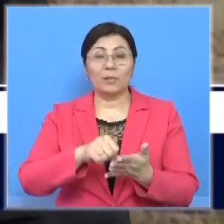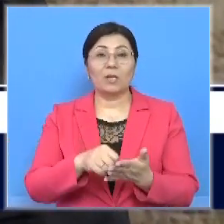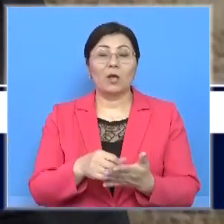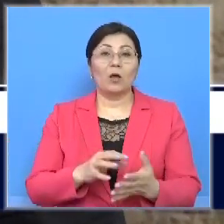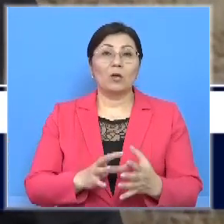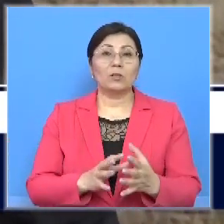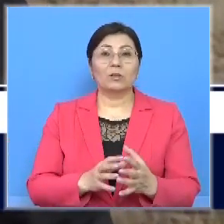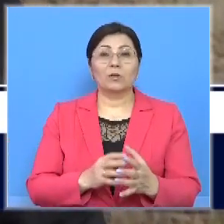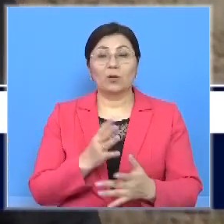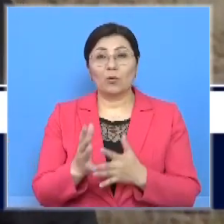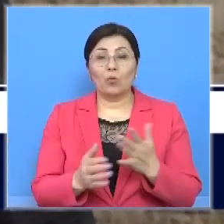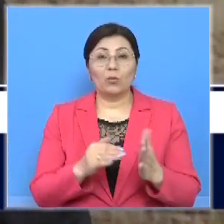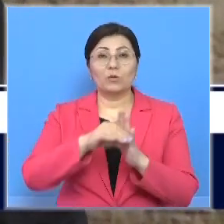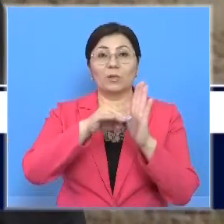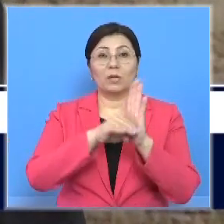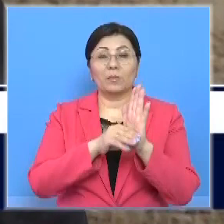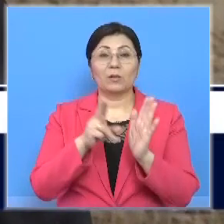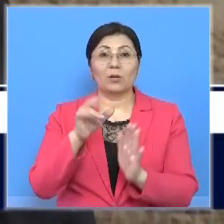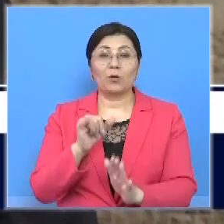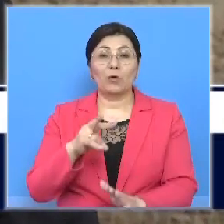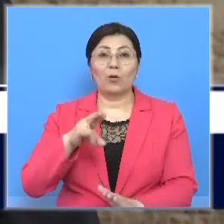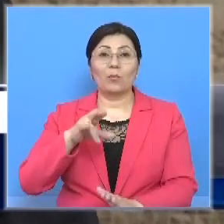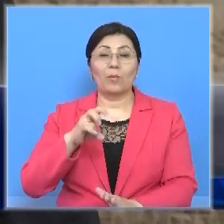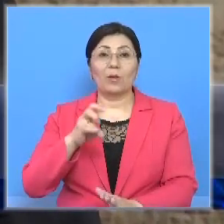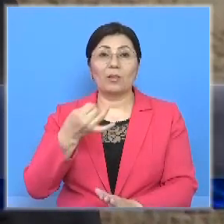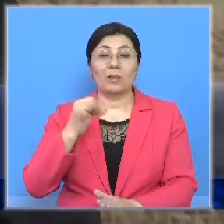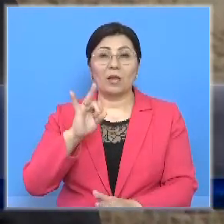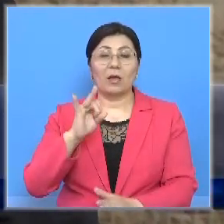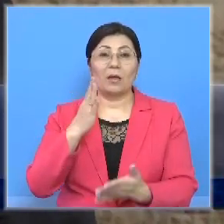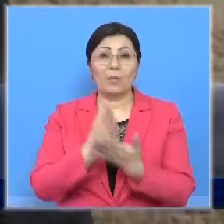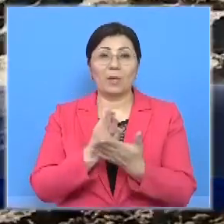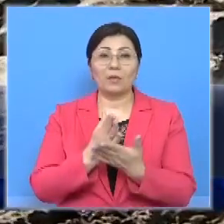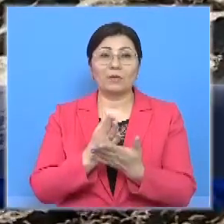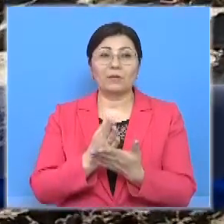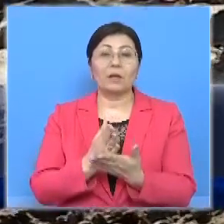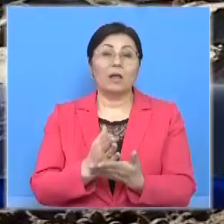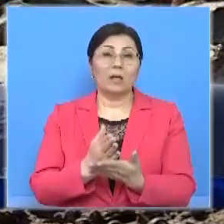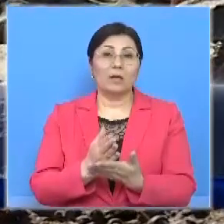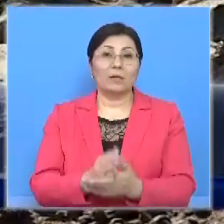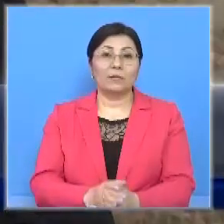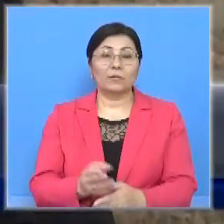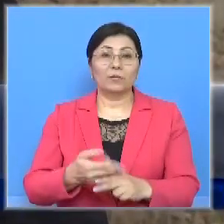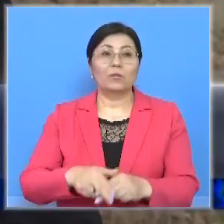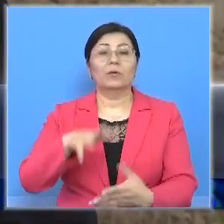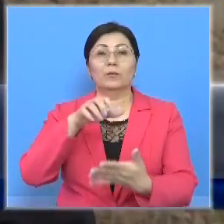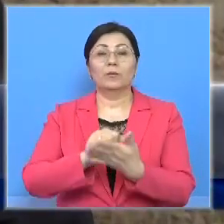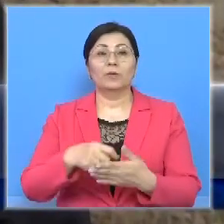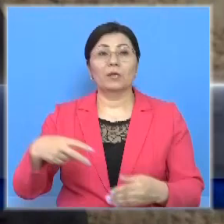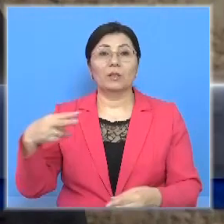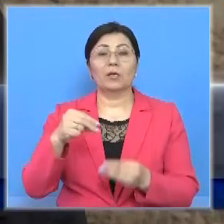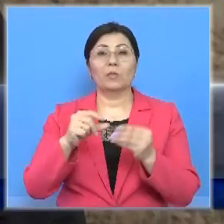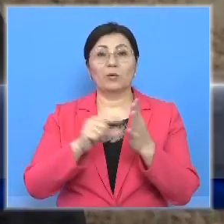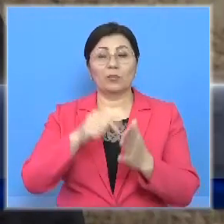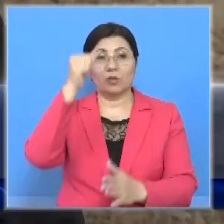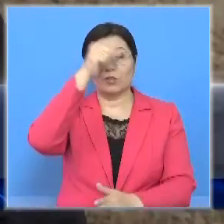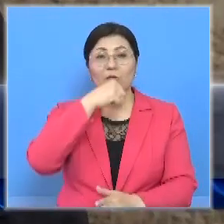көкөніс бағдарламасының ішінде құлпынай бар дегесін, осы құлпынайды алғым келіп алдым. 17-ші жылдары осы